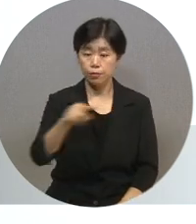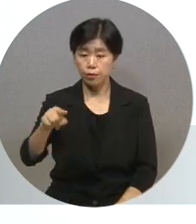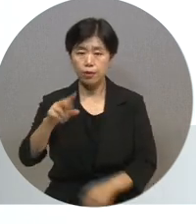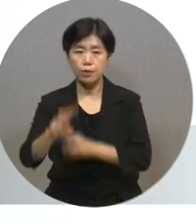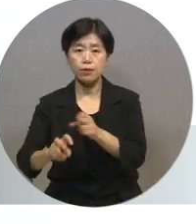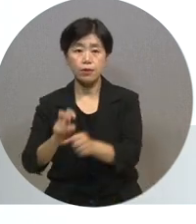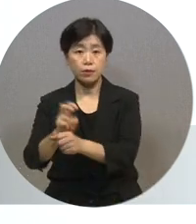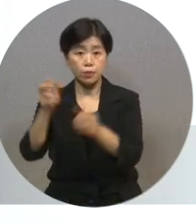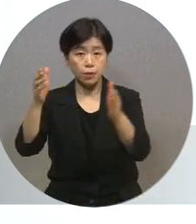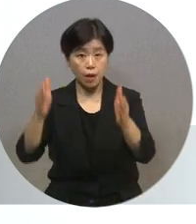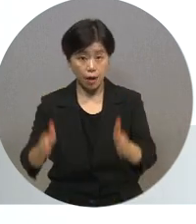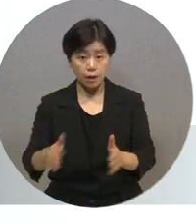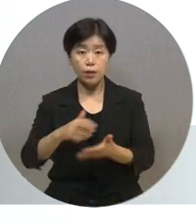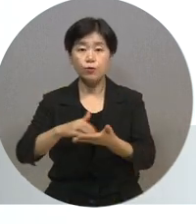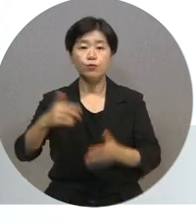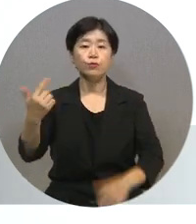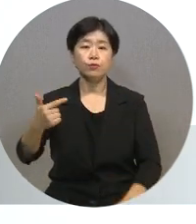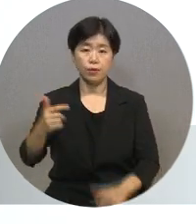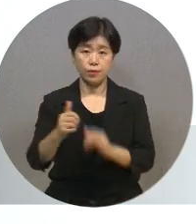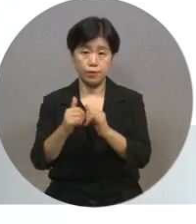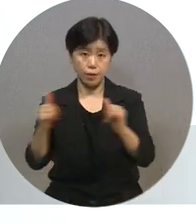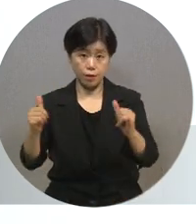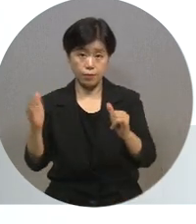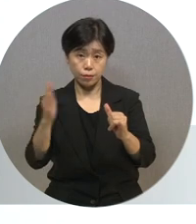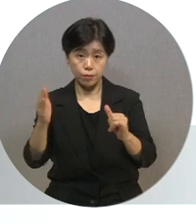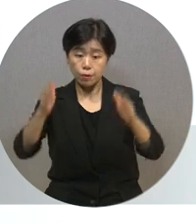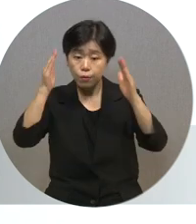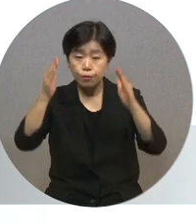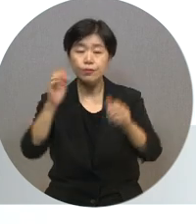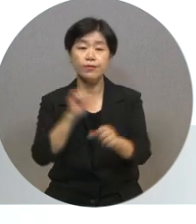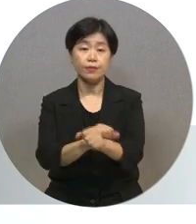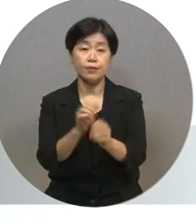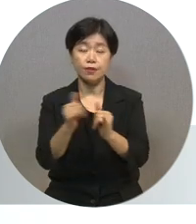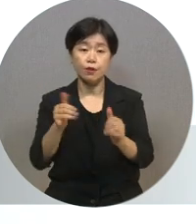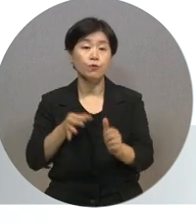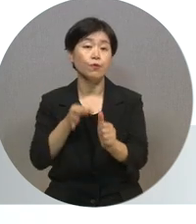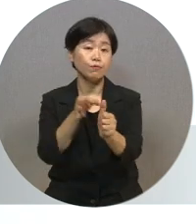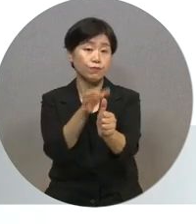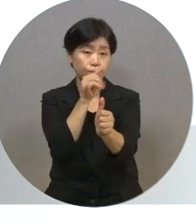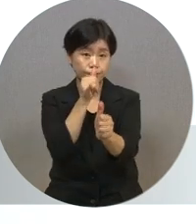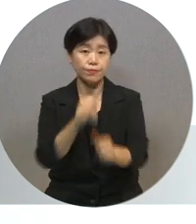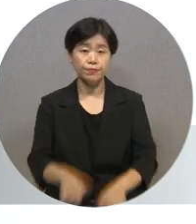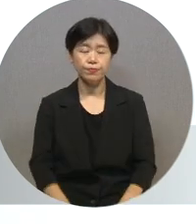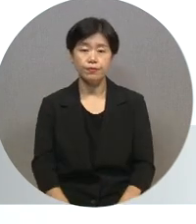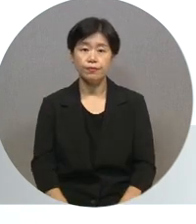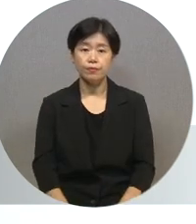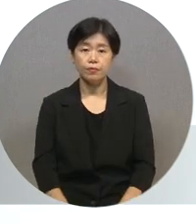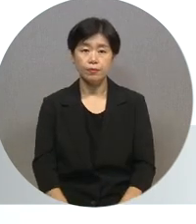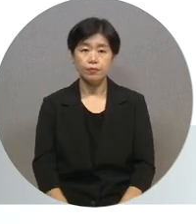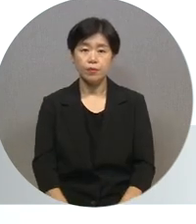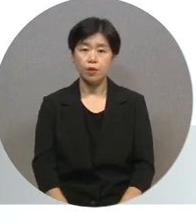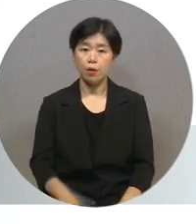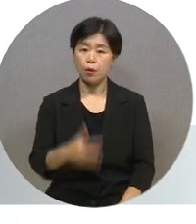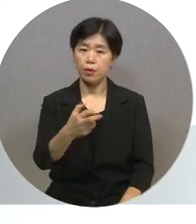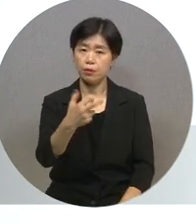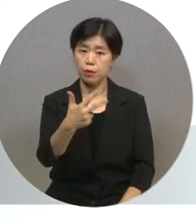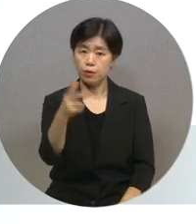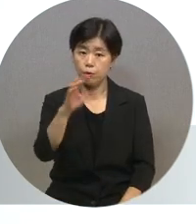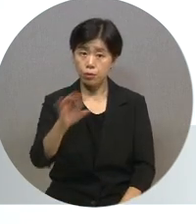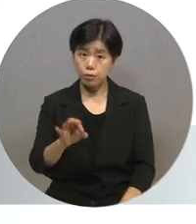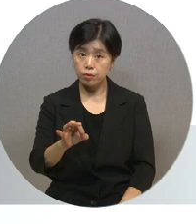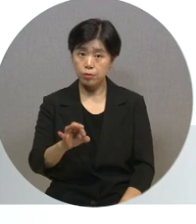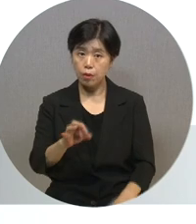20년간 6,000명 정도의 장학생을 투자했고 장학생 87%가 목표 달성을 하고